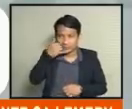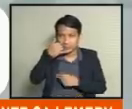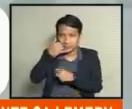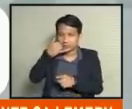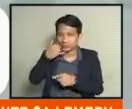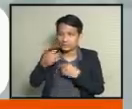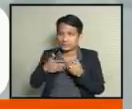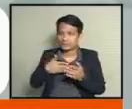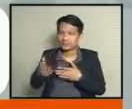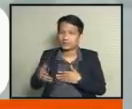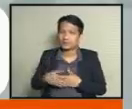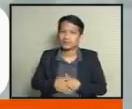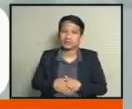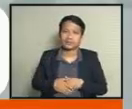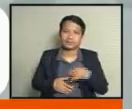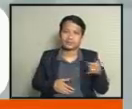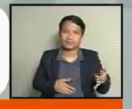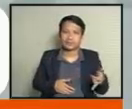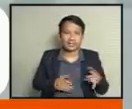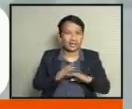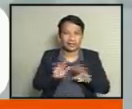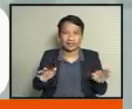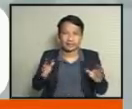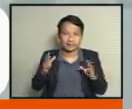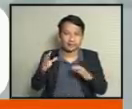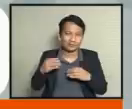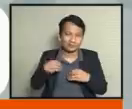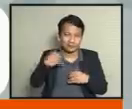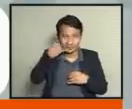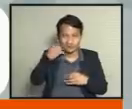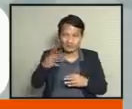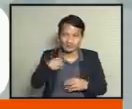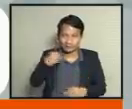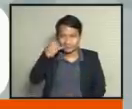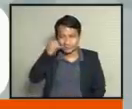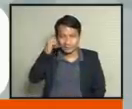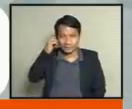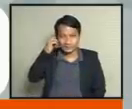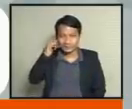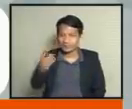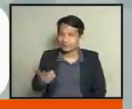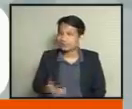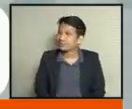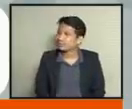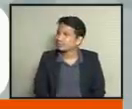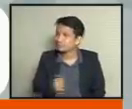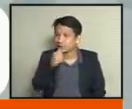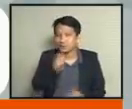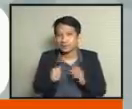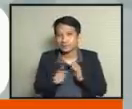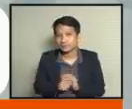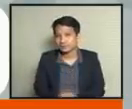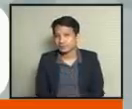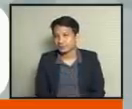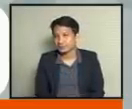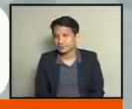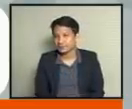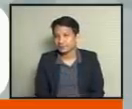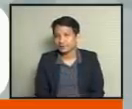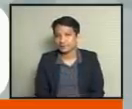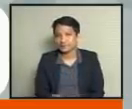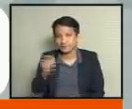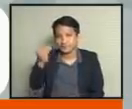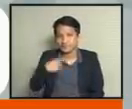bantering natin dito. Hindi pa rin tatawagan si Mister. Ayon, sir, ma'am, nagtatago. Ang